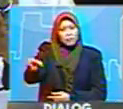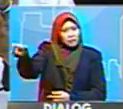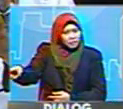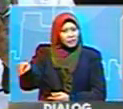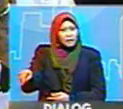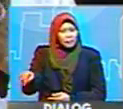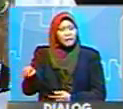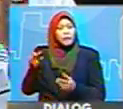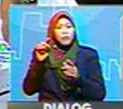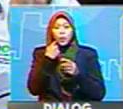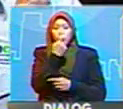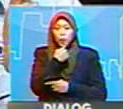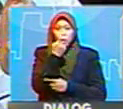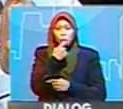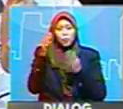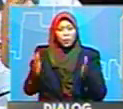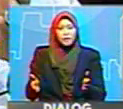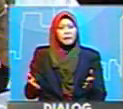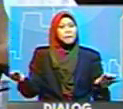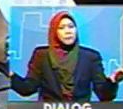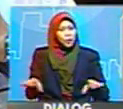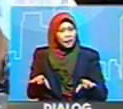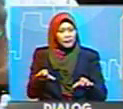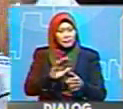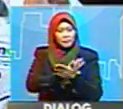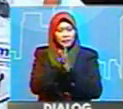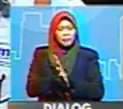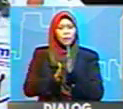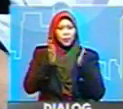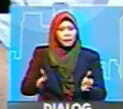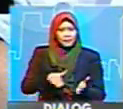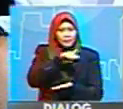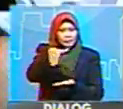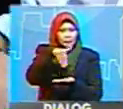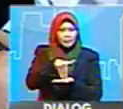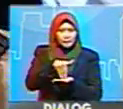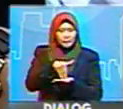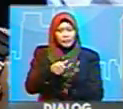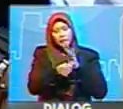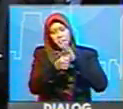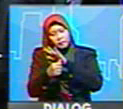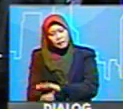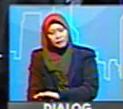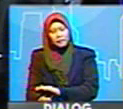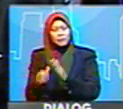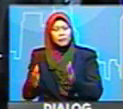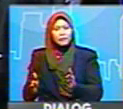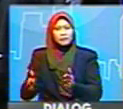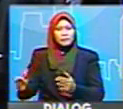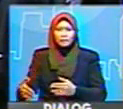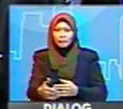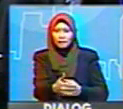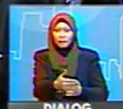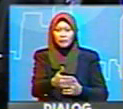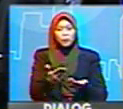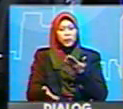itu yang menjadikan dia orang tengah penindasan yang dilakukan terhadap nelayan itu menjadikan dia orang Tengah Tengah Mungkin tauke